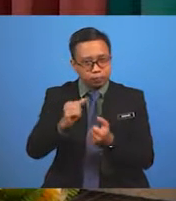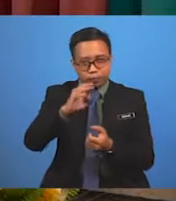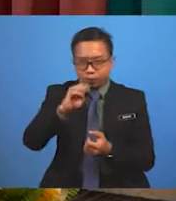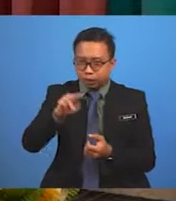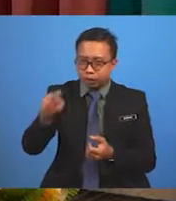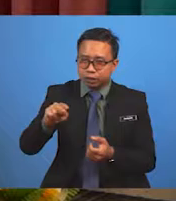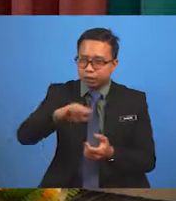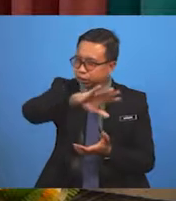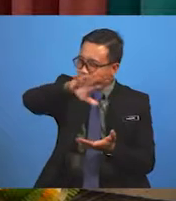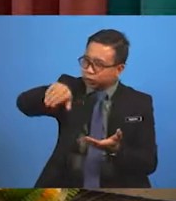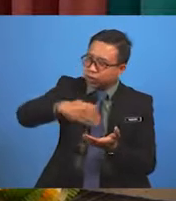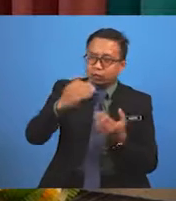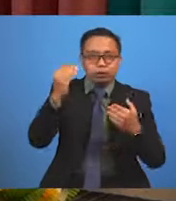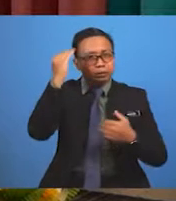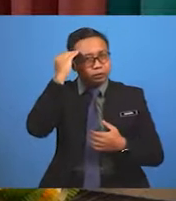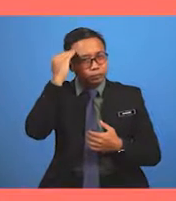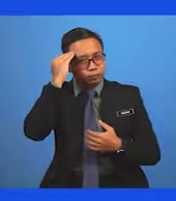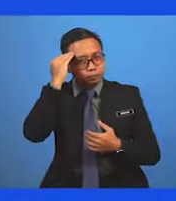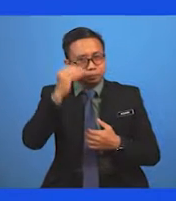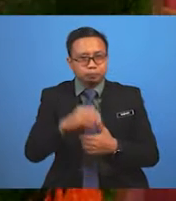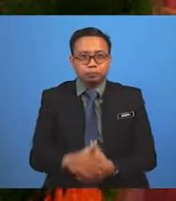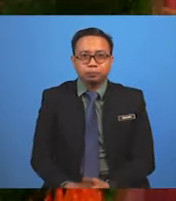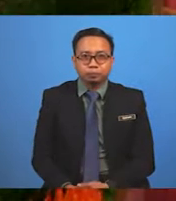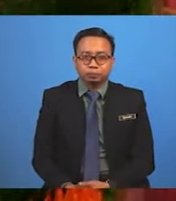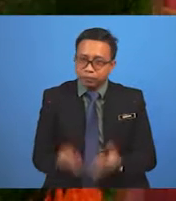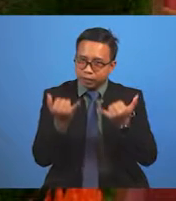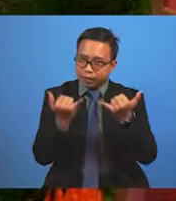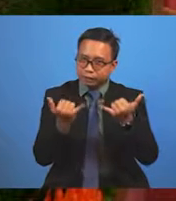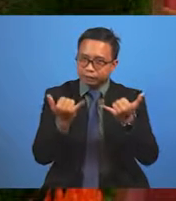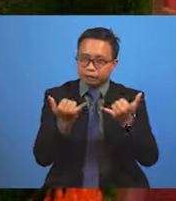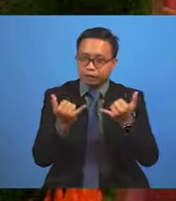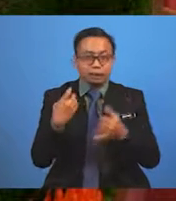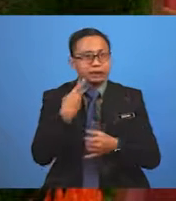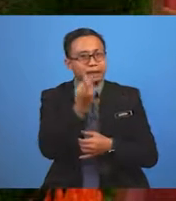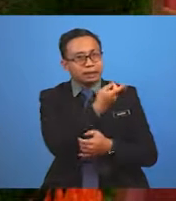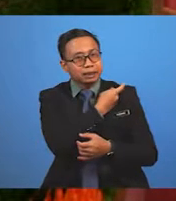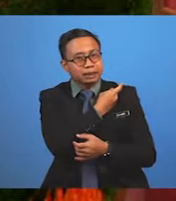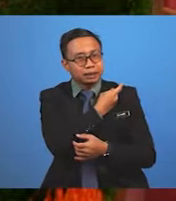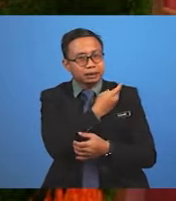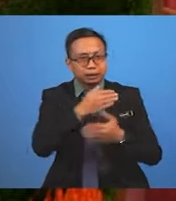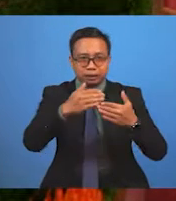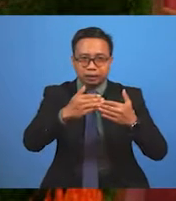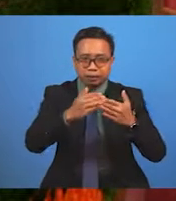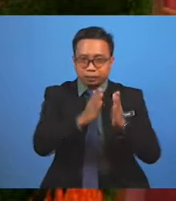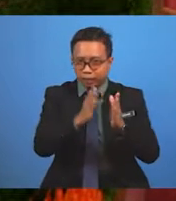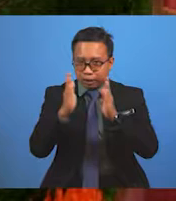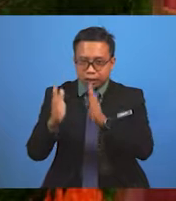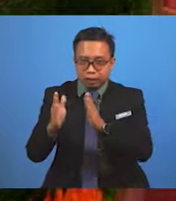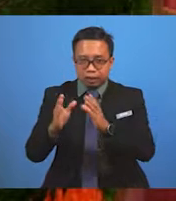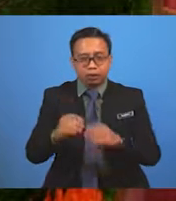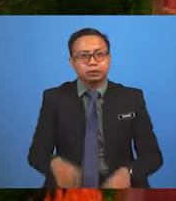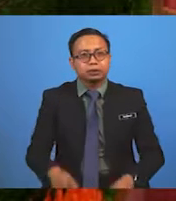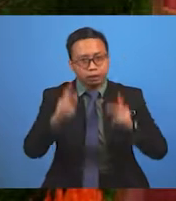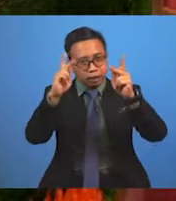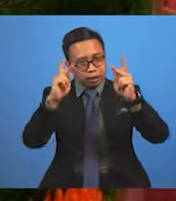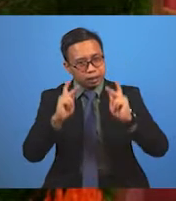semua boleh mengenal pasti semuanya nanti. Sekarang, kita akan ke bahagian kaedah